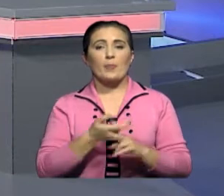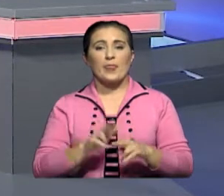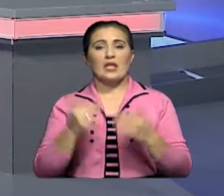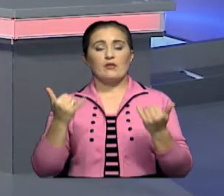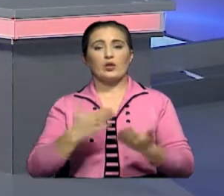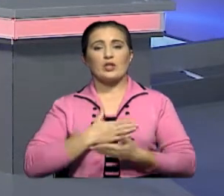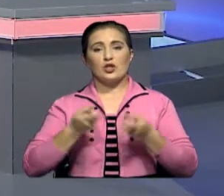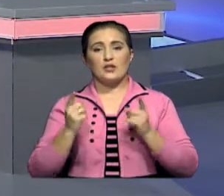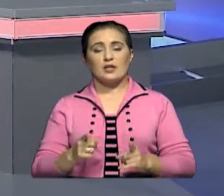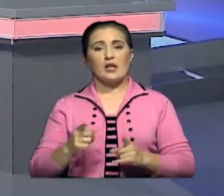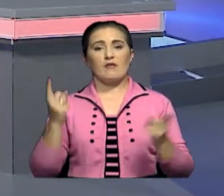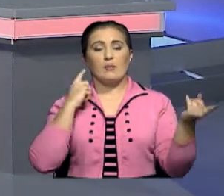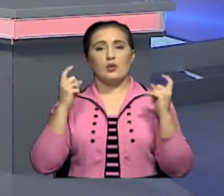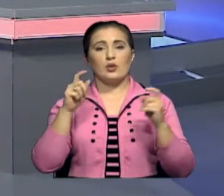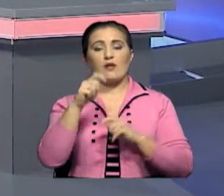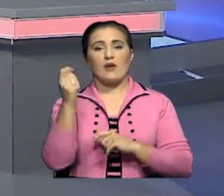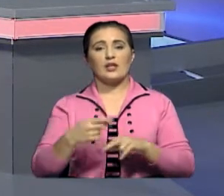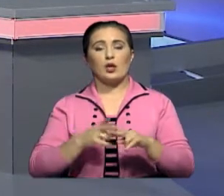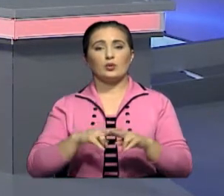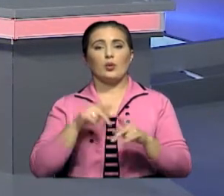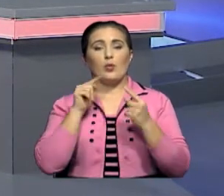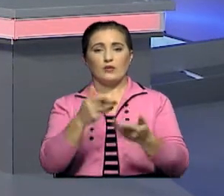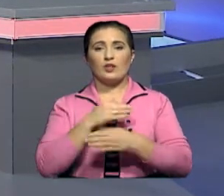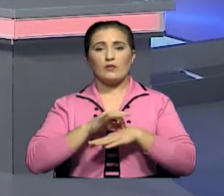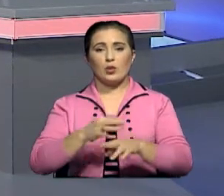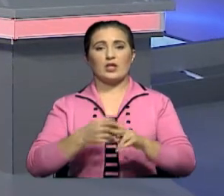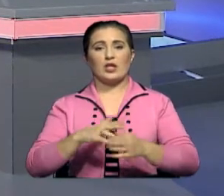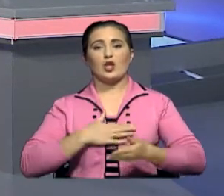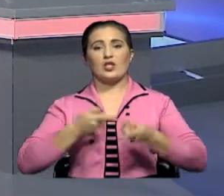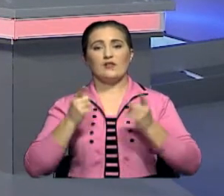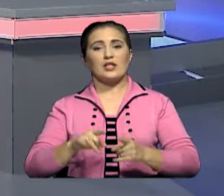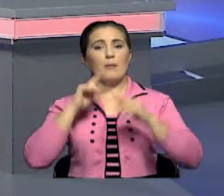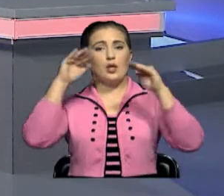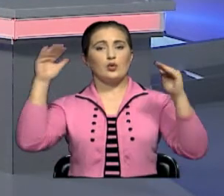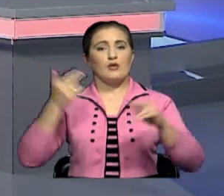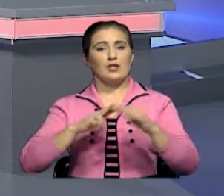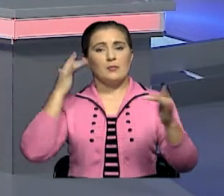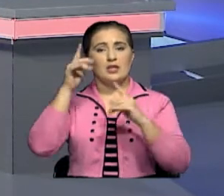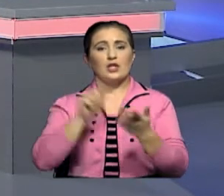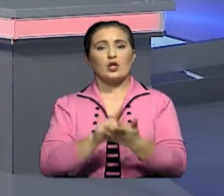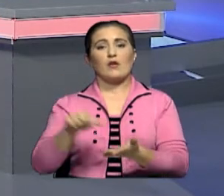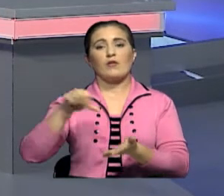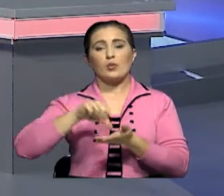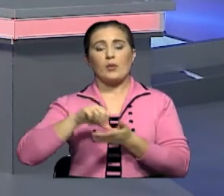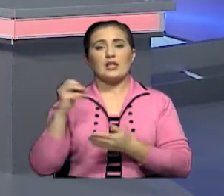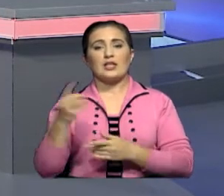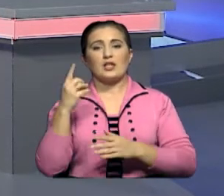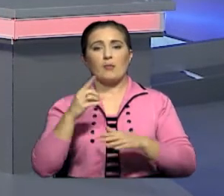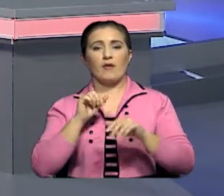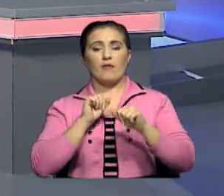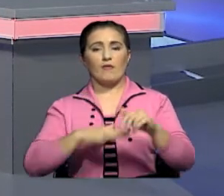наша действительность информационная война которая против нас ведется это наша действительность и молодежь в этом смысле должна выступать единым фронтом